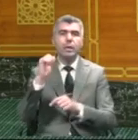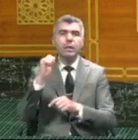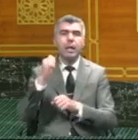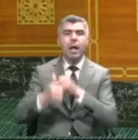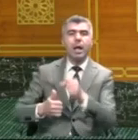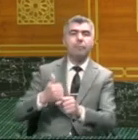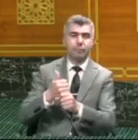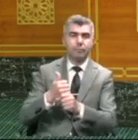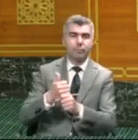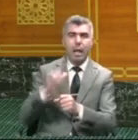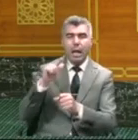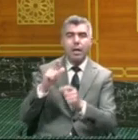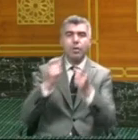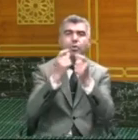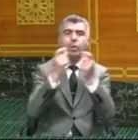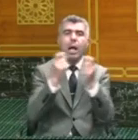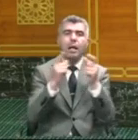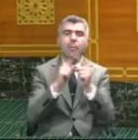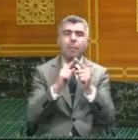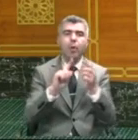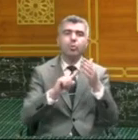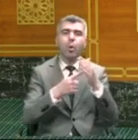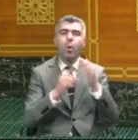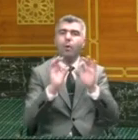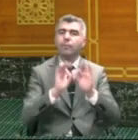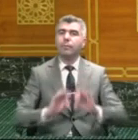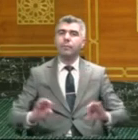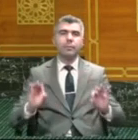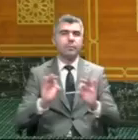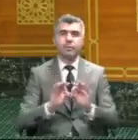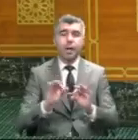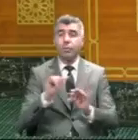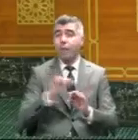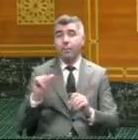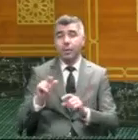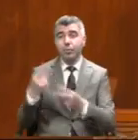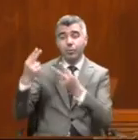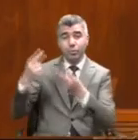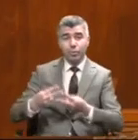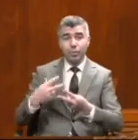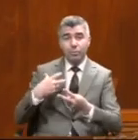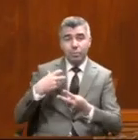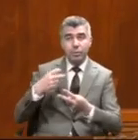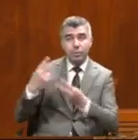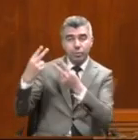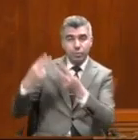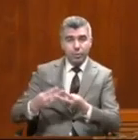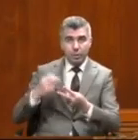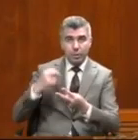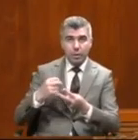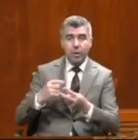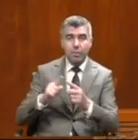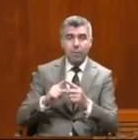بعض المرات كيطيح عليك الضوء هادشي ما بقاش ما يمكنلكش تجيب مستمر مستثمرين في هذا الحجم لا